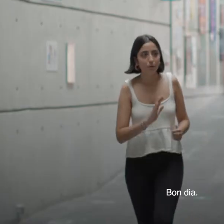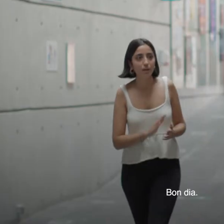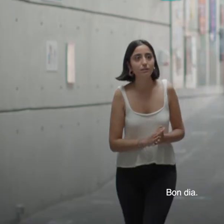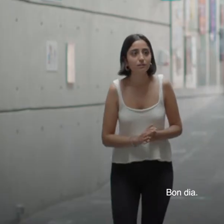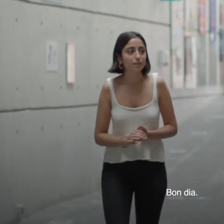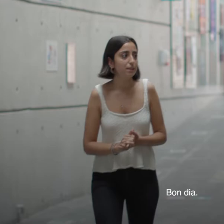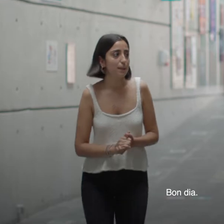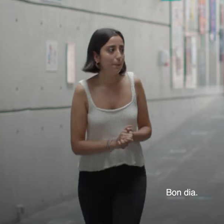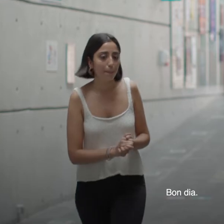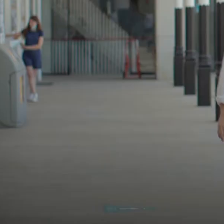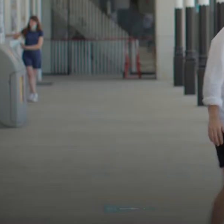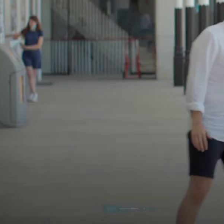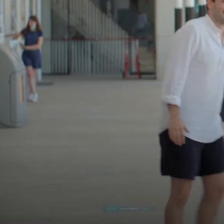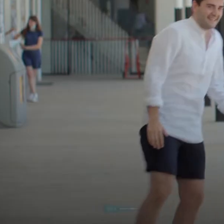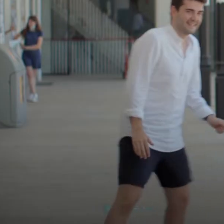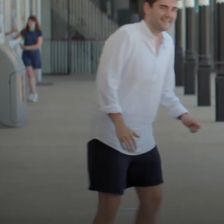Bon dia.